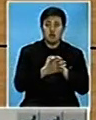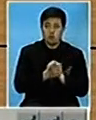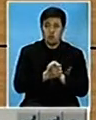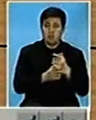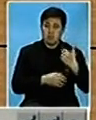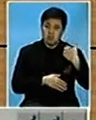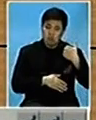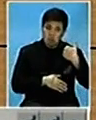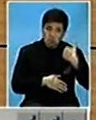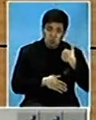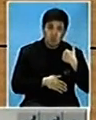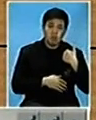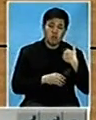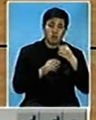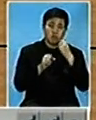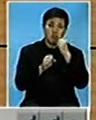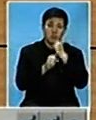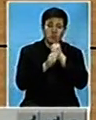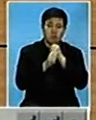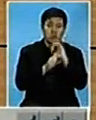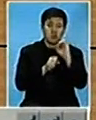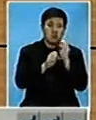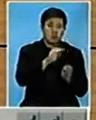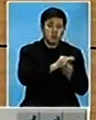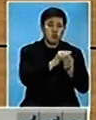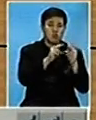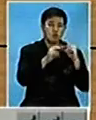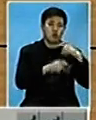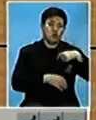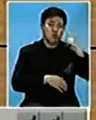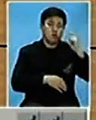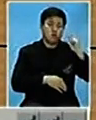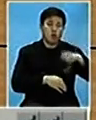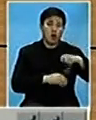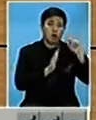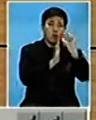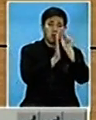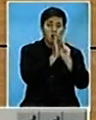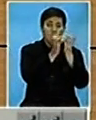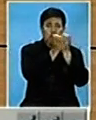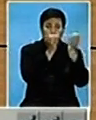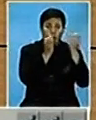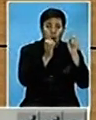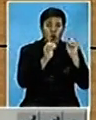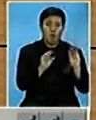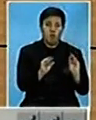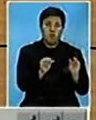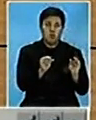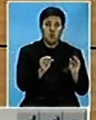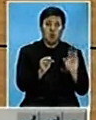บวนการในการทำลายภาพลักษณ์ของศาลรัฐธรรมนูญผ่านอะไรครับผ่านวิทยุชุมช